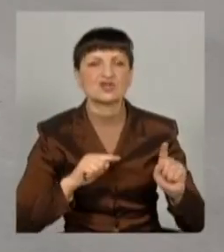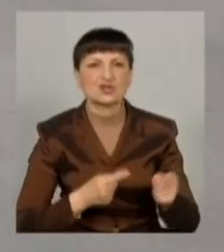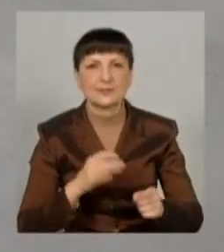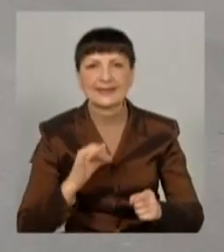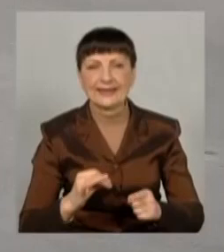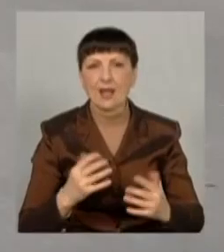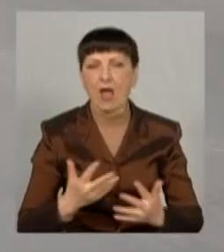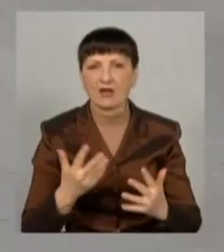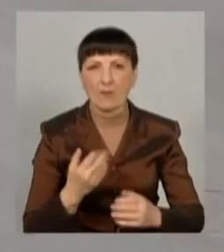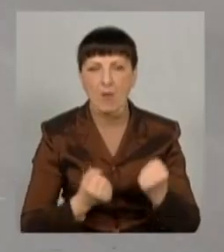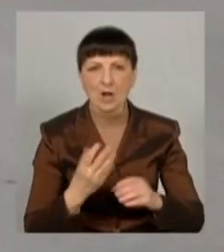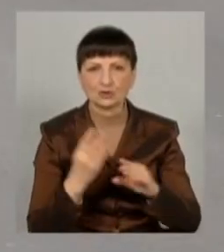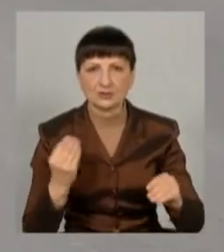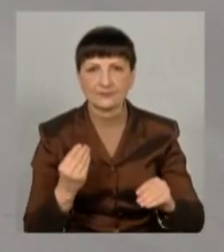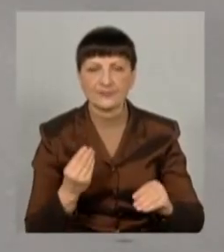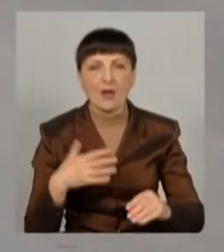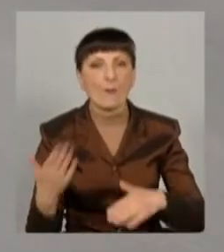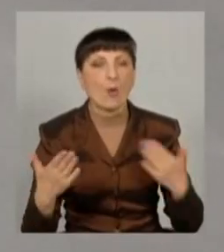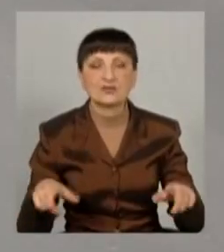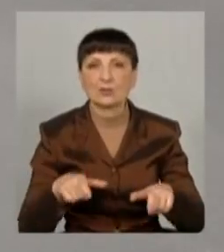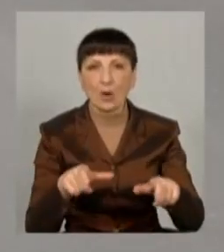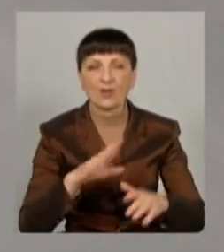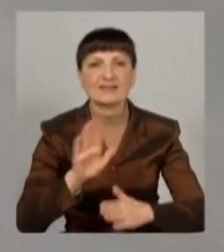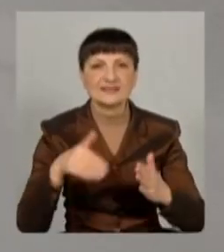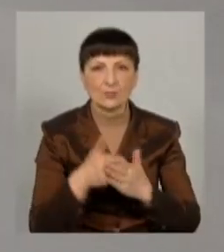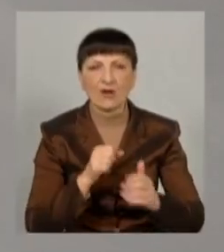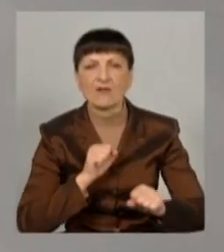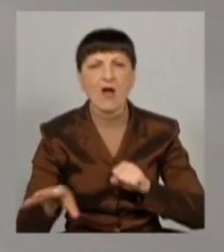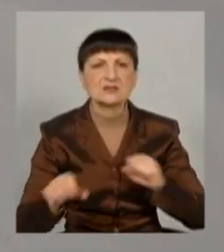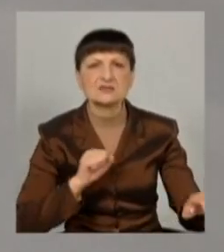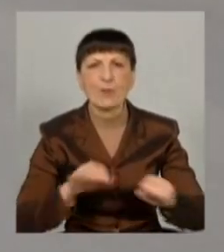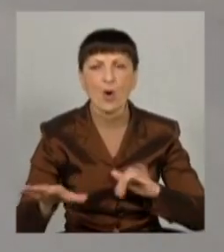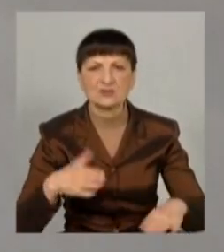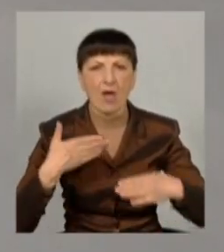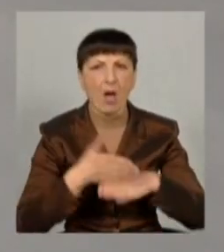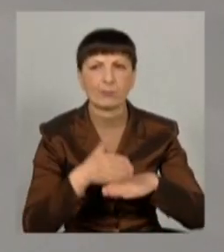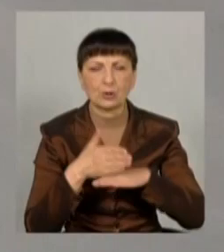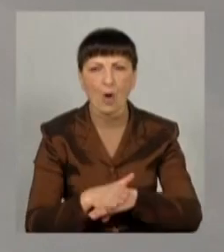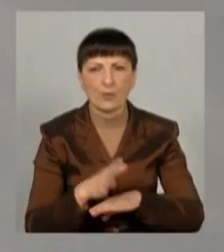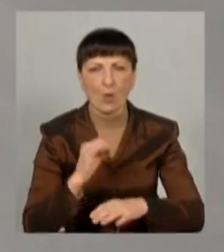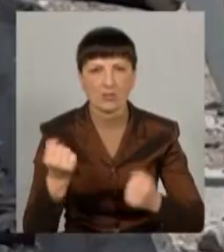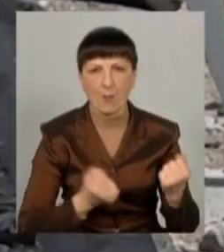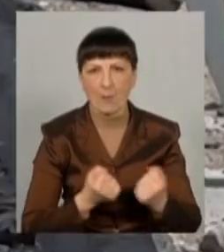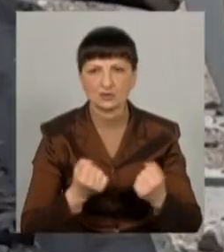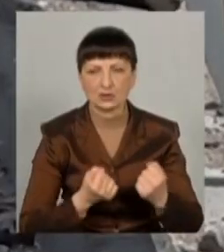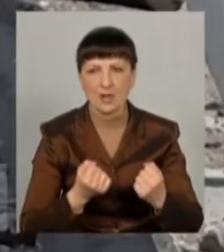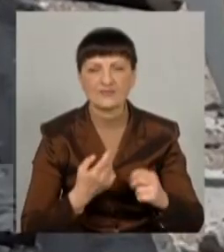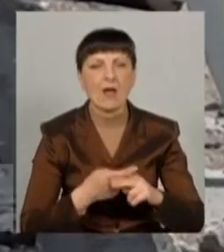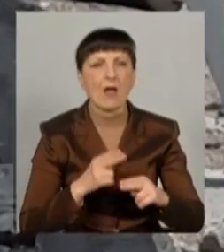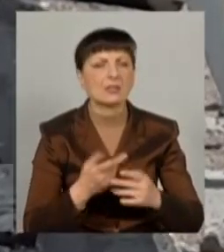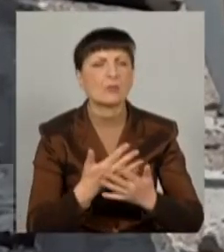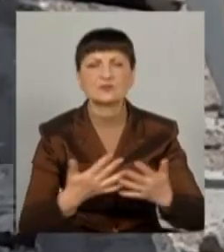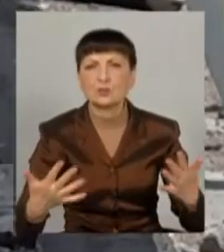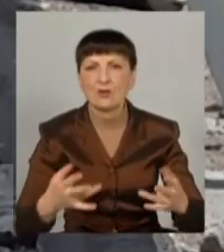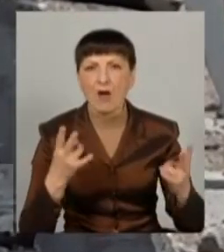и легковушка. По обе стороны трассы до сих пор разбросаны обломки от автомашин. Этой и множество